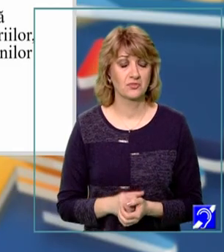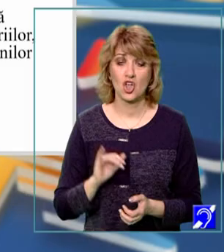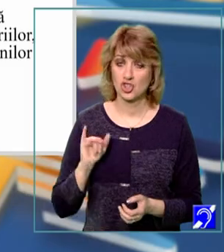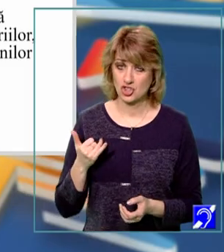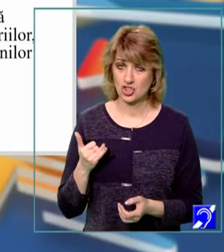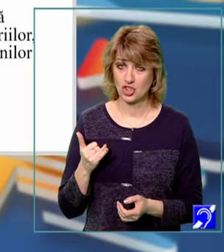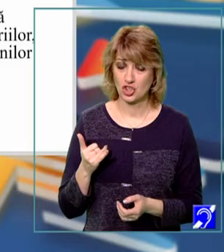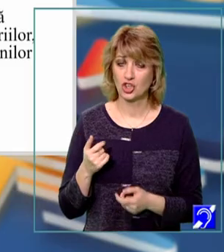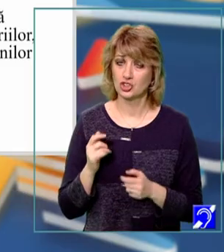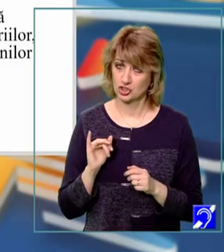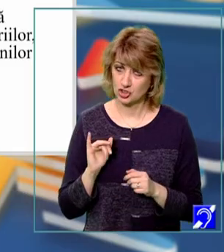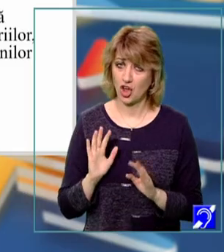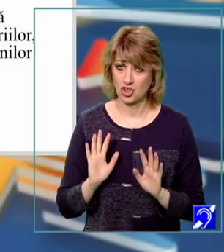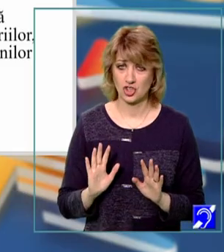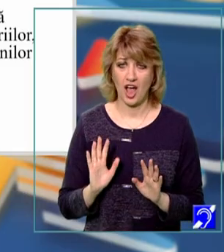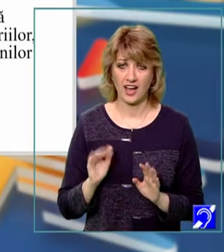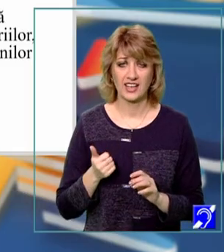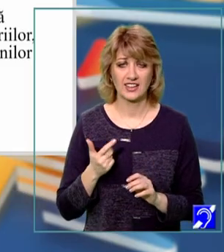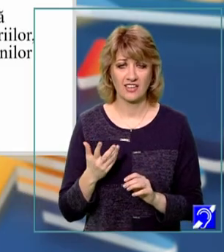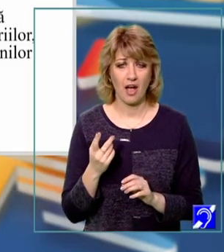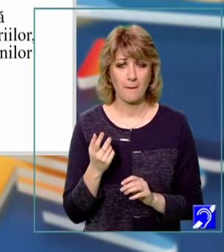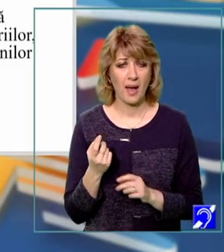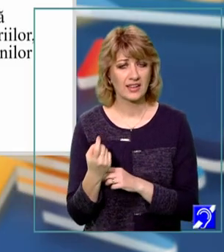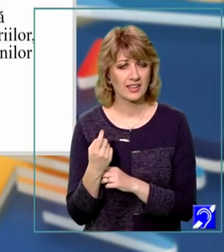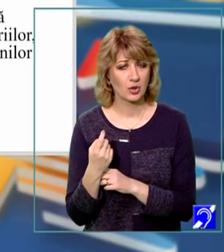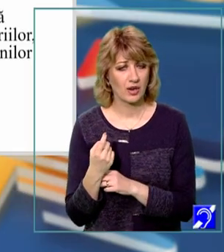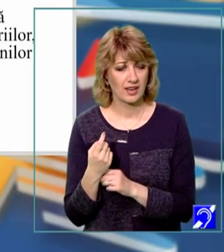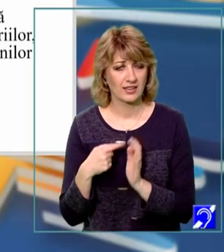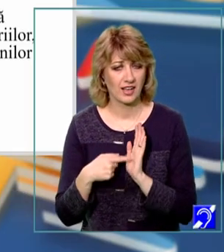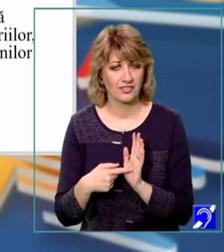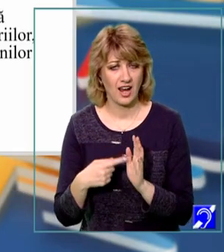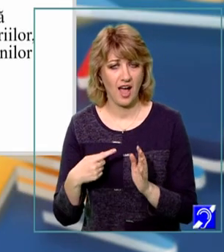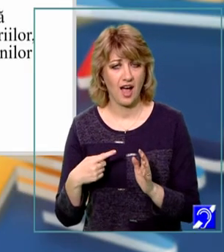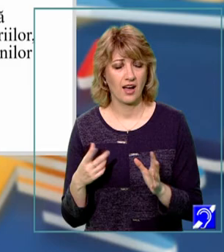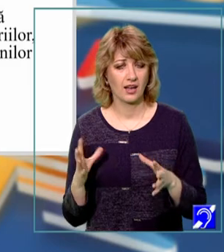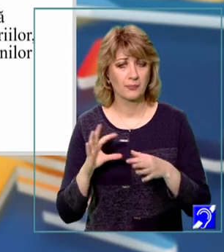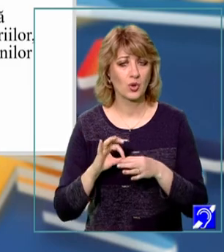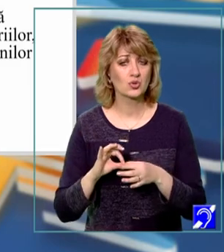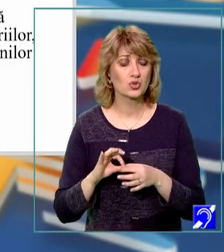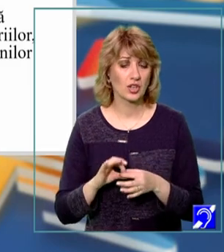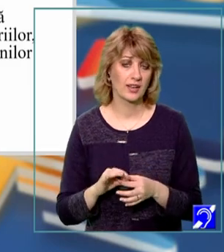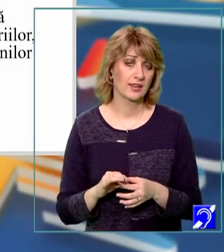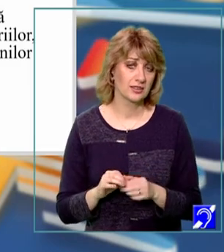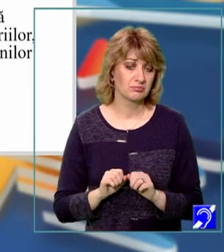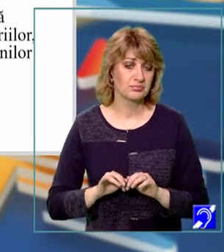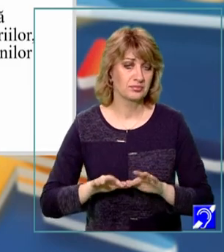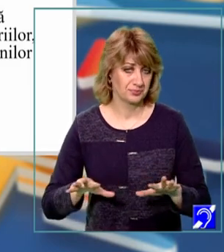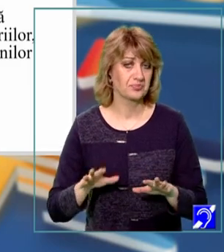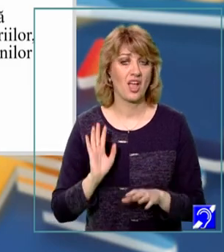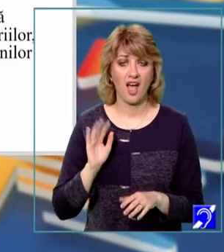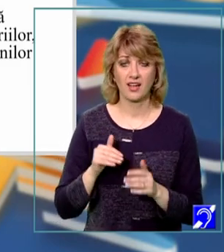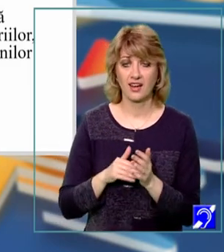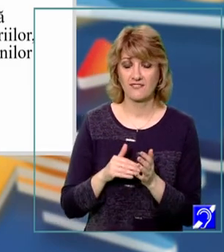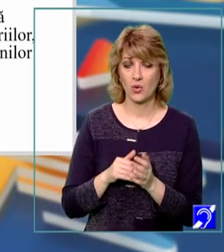și chiar și așa are câteva particularități referitoare la reproducere. De fapt, pentru a se reproduce, are nevoie